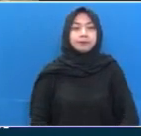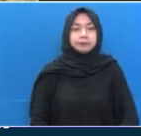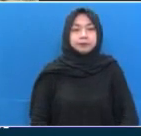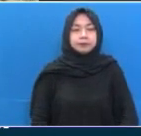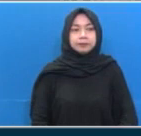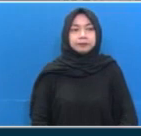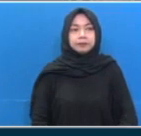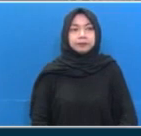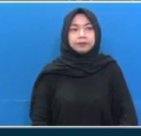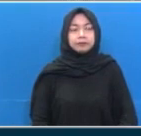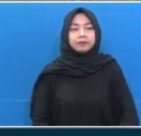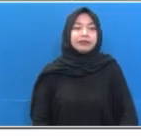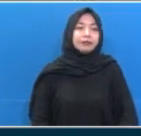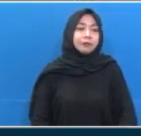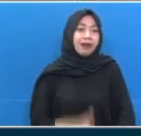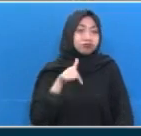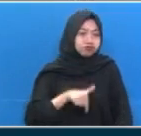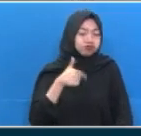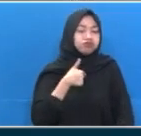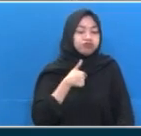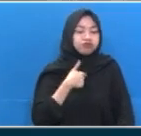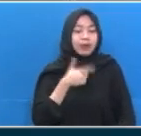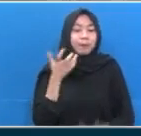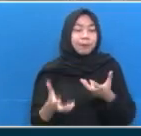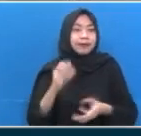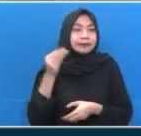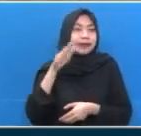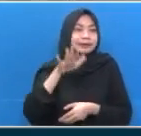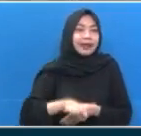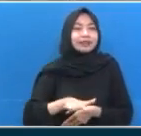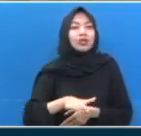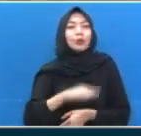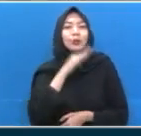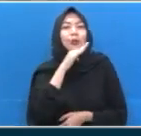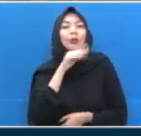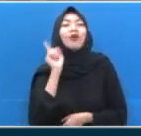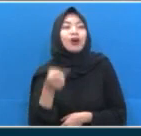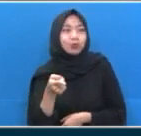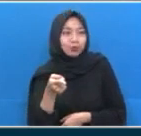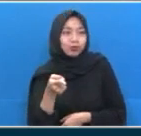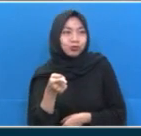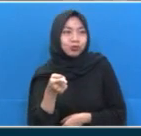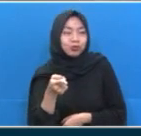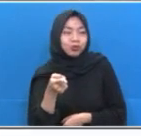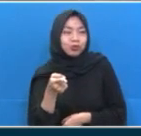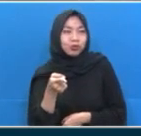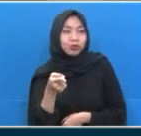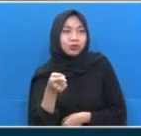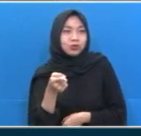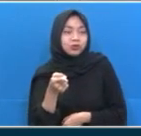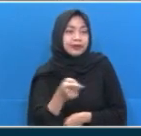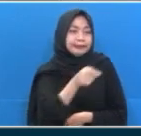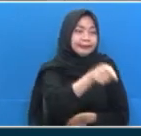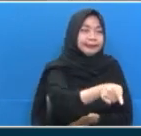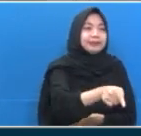tentu Pengadilan Negeri Jakarta Selatan harus menunggu dulu pelimpahan secara resmi